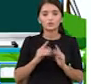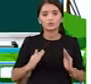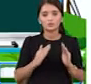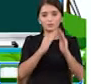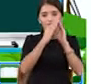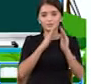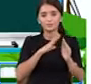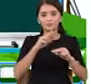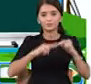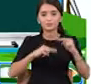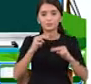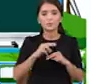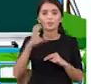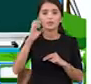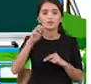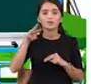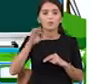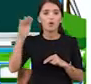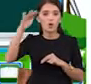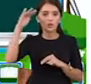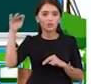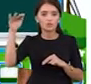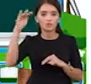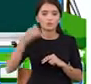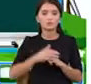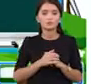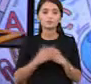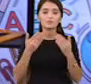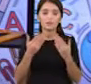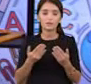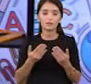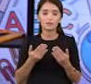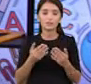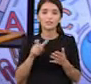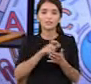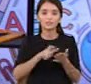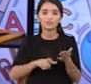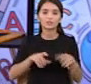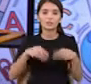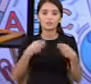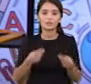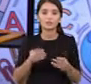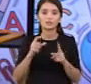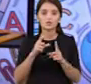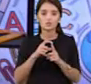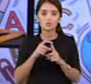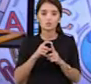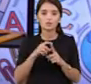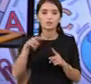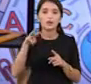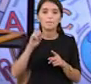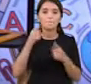ko'targan, qurilgan. Samo, osmon. Mana siz she'rda berilgan